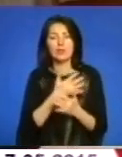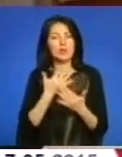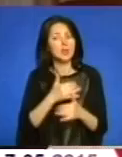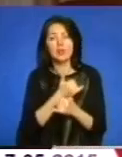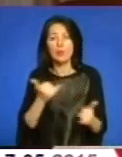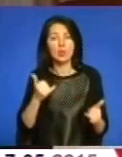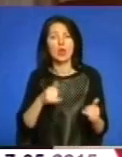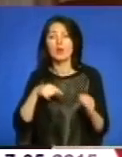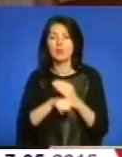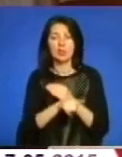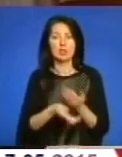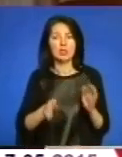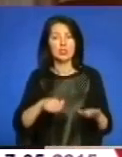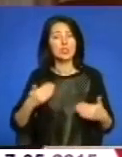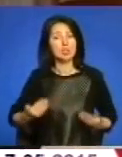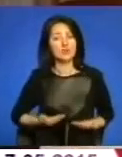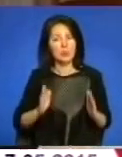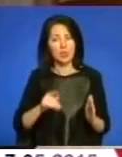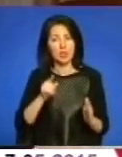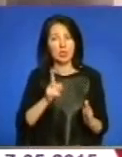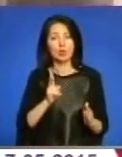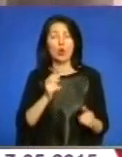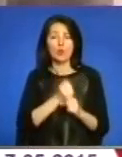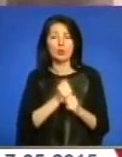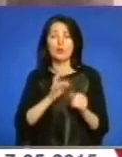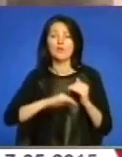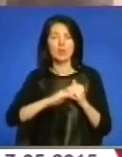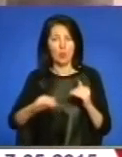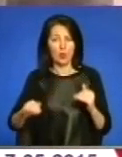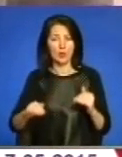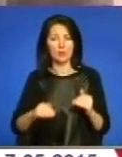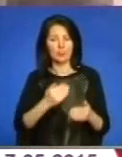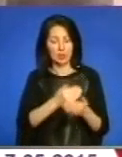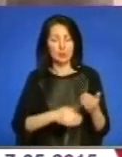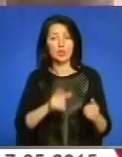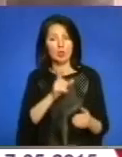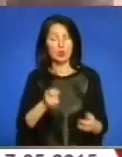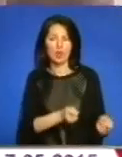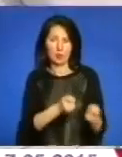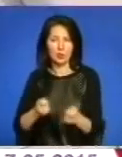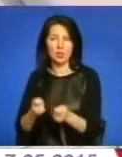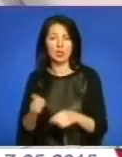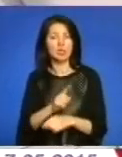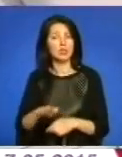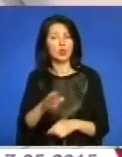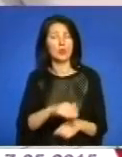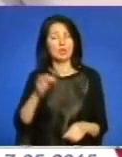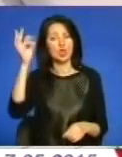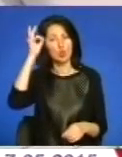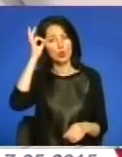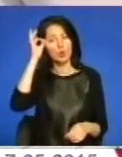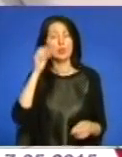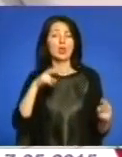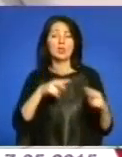живими тільки ті, хто працював той час на полі. Списки людей, розстріляних на Тернопільщині, спогади очевидців та